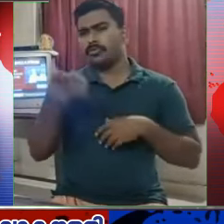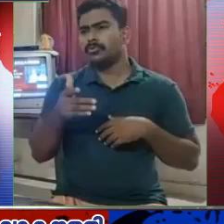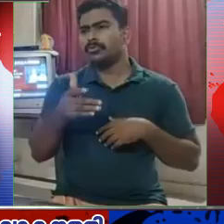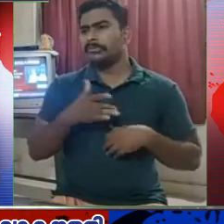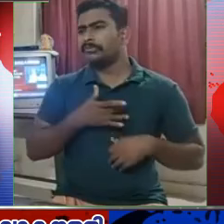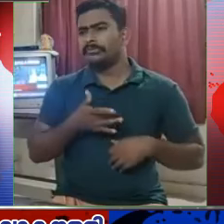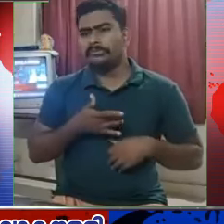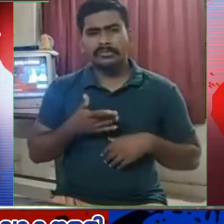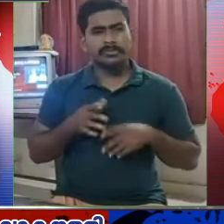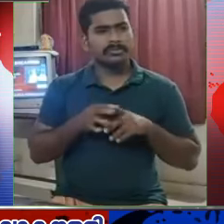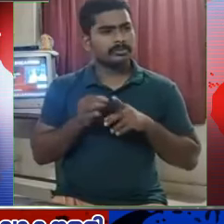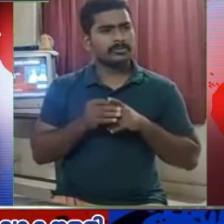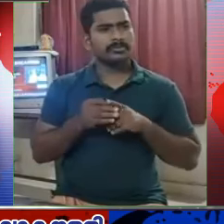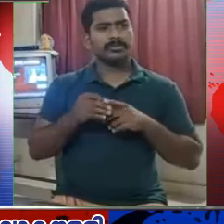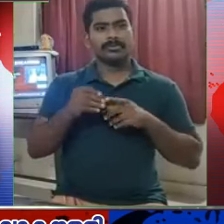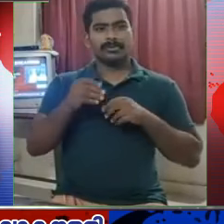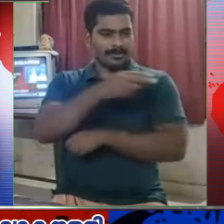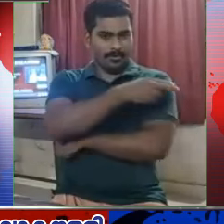ഇന്നത്തെ ഘട്ടത്തിൽ